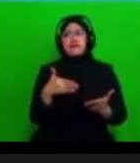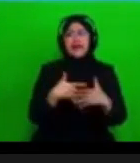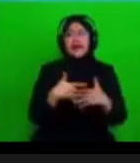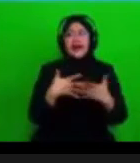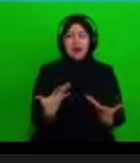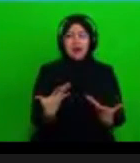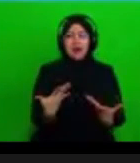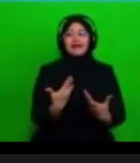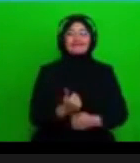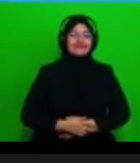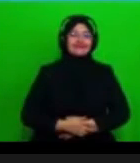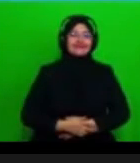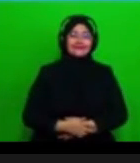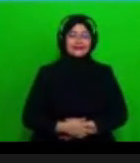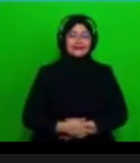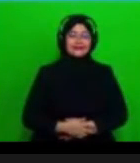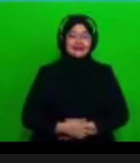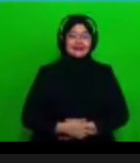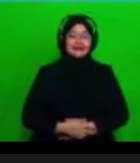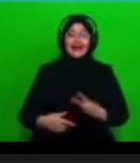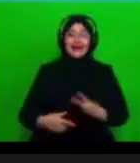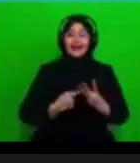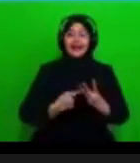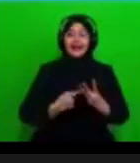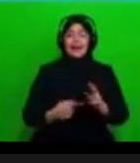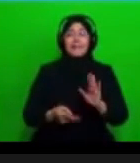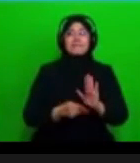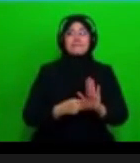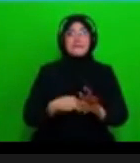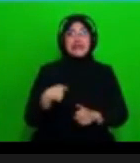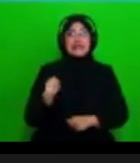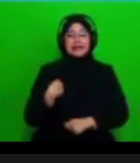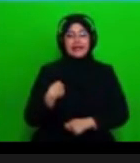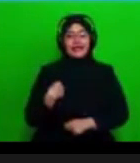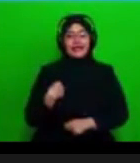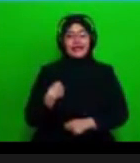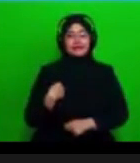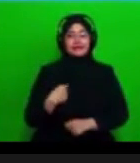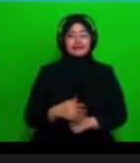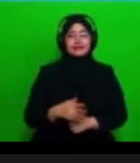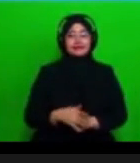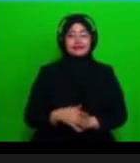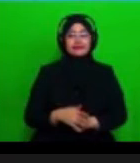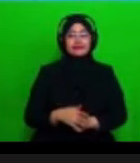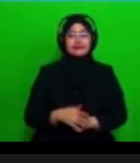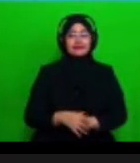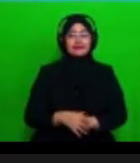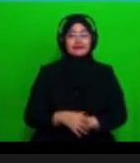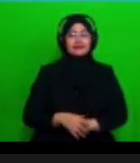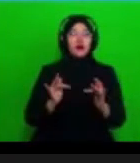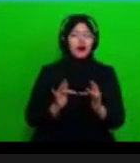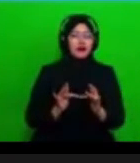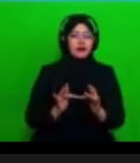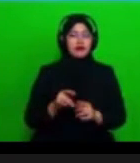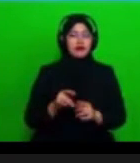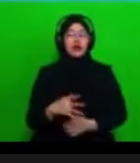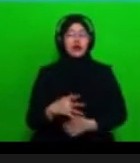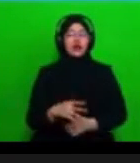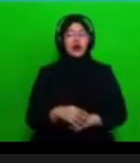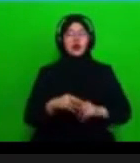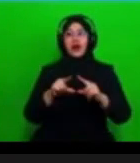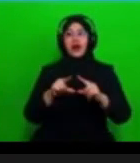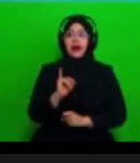Kemudian yang ketiga, yang namanya Mas Menteri, kalau tidak daring, kalau tidak online,